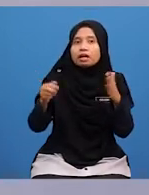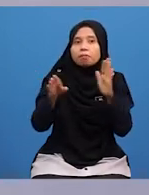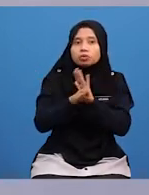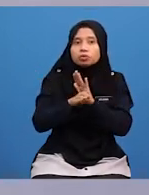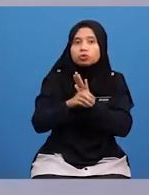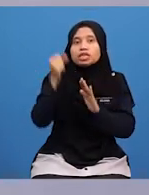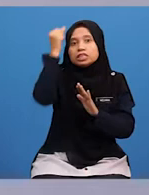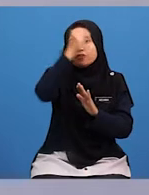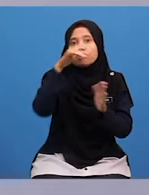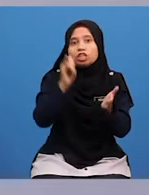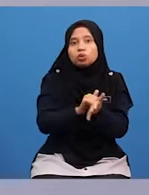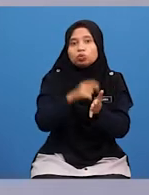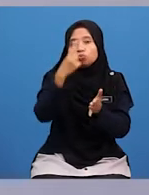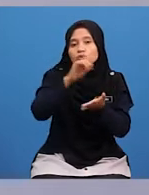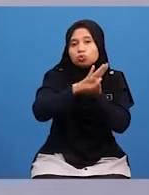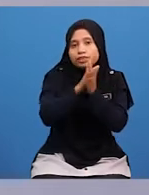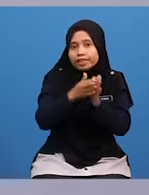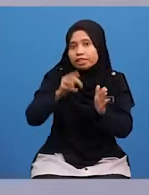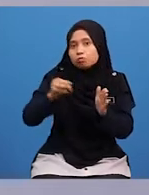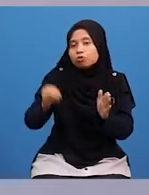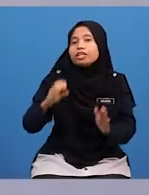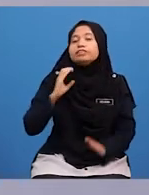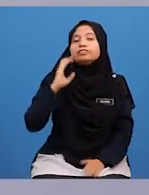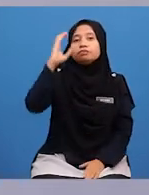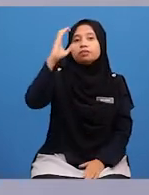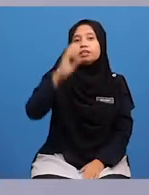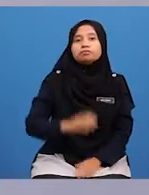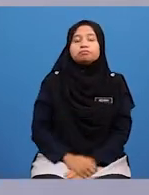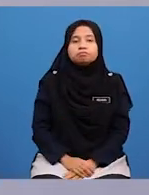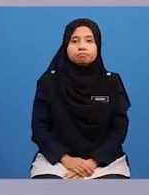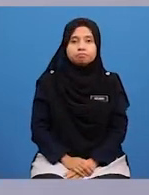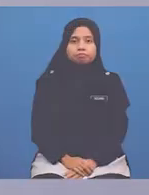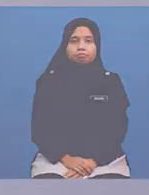mencontohi sifat tersebut untuk menjadi murid yang cemerlang.